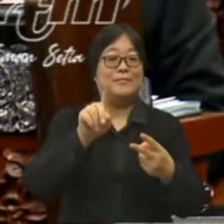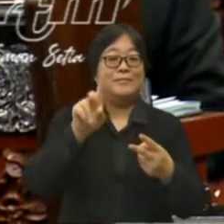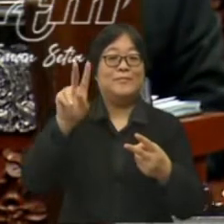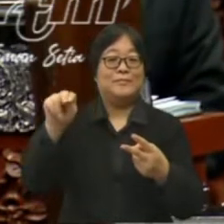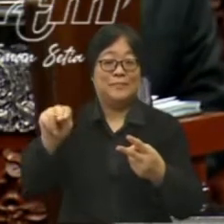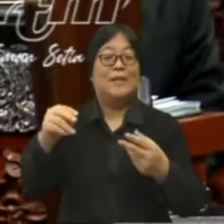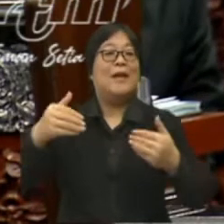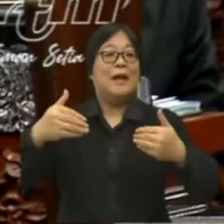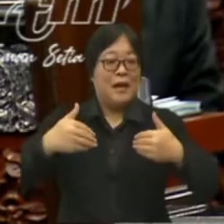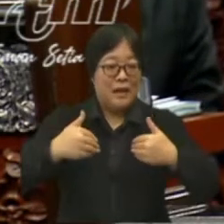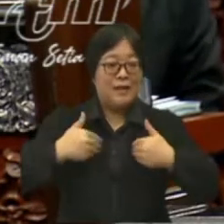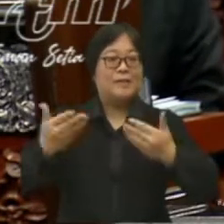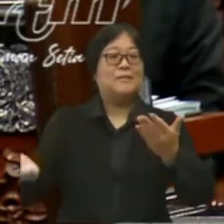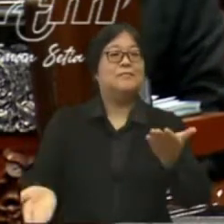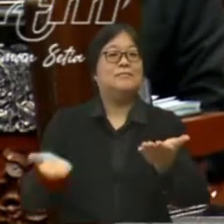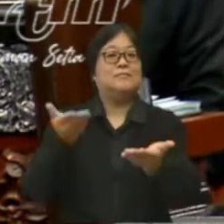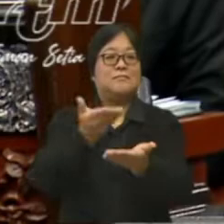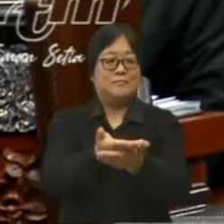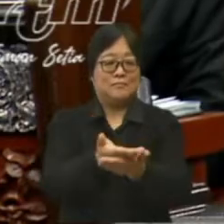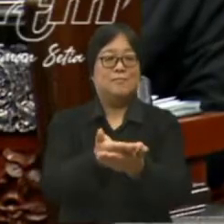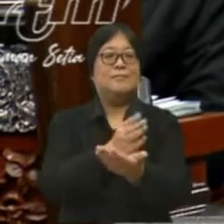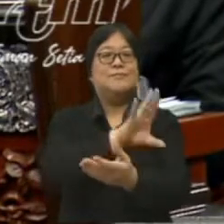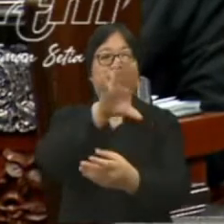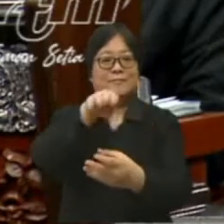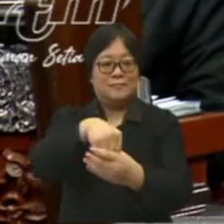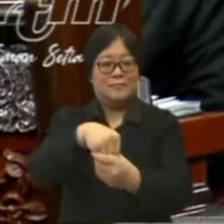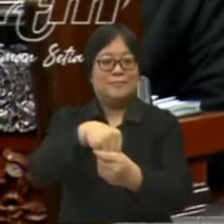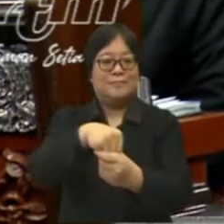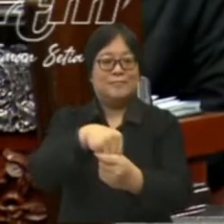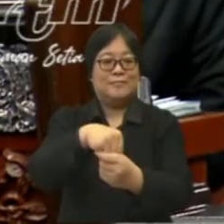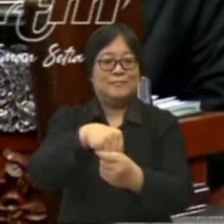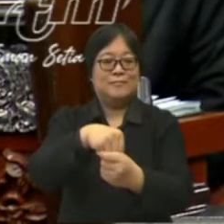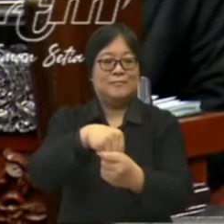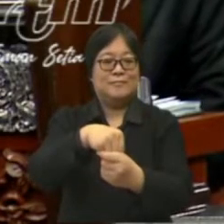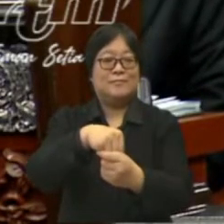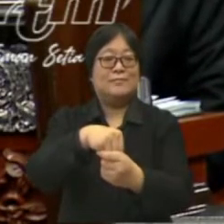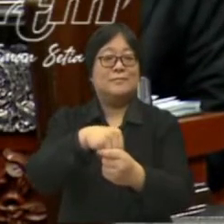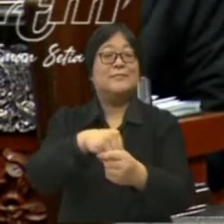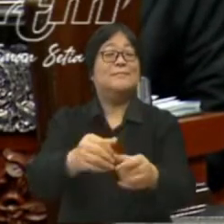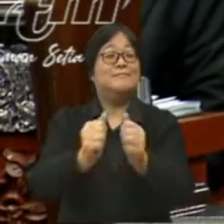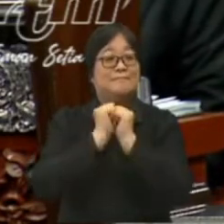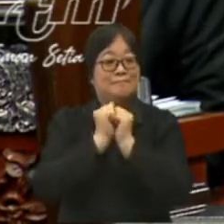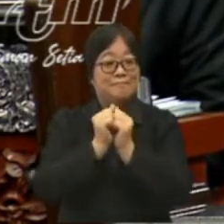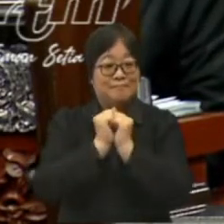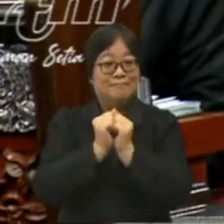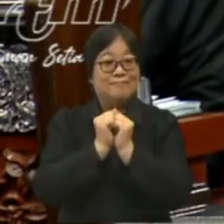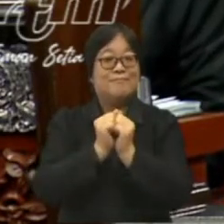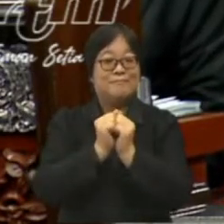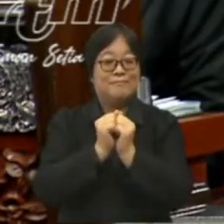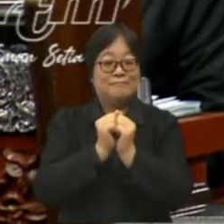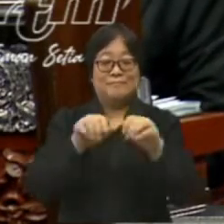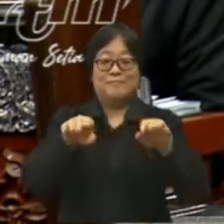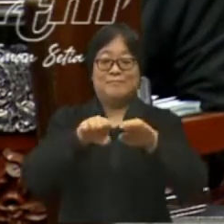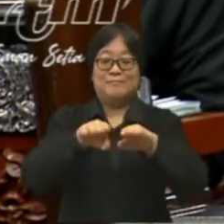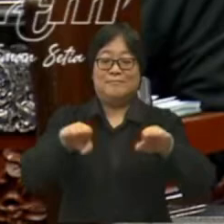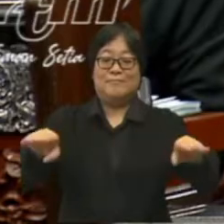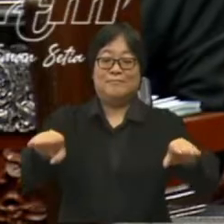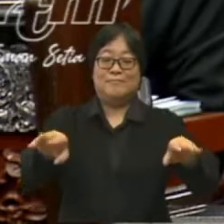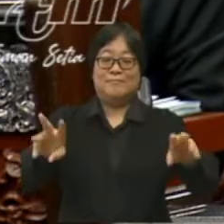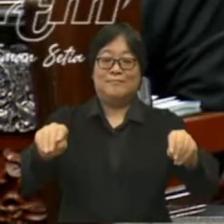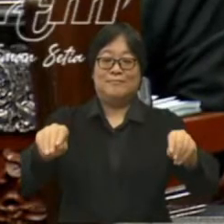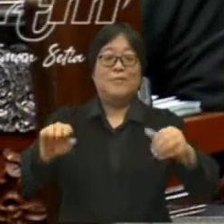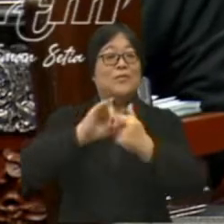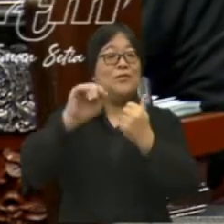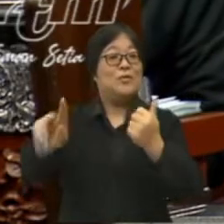ada juga dicadangkan untuk dilibat sekali dalam di peringkat